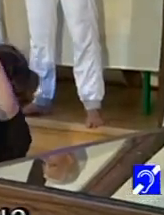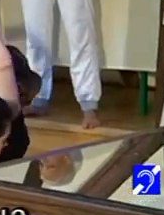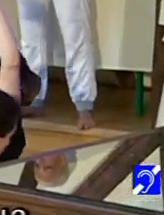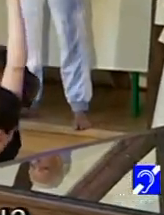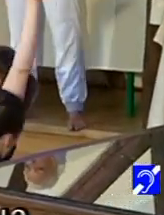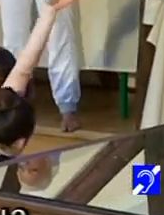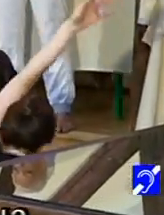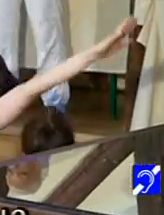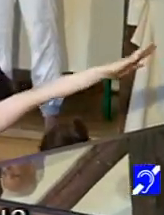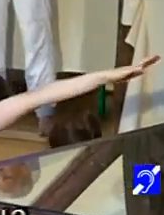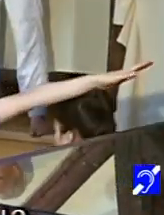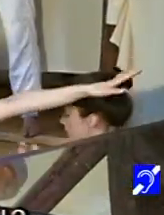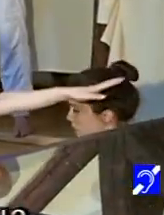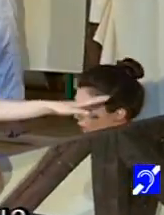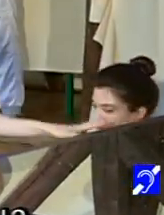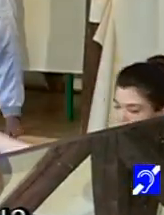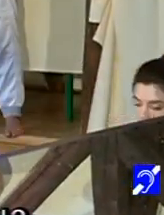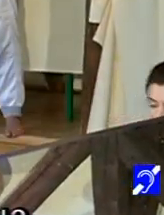heute Abend gesehen haben, vor?